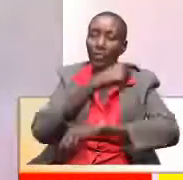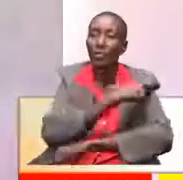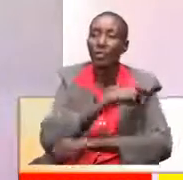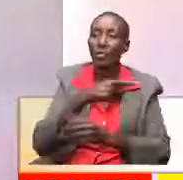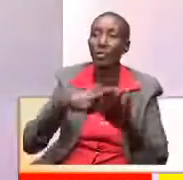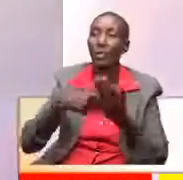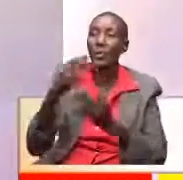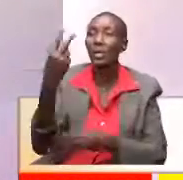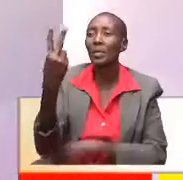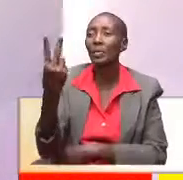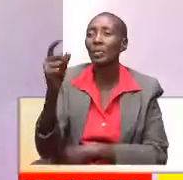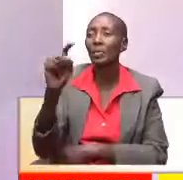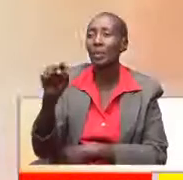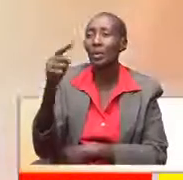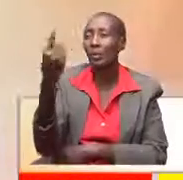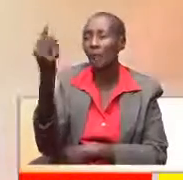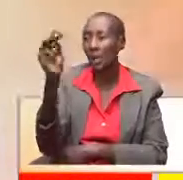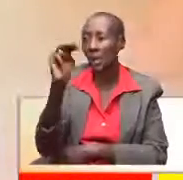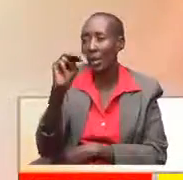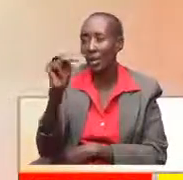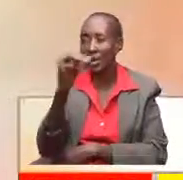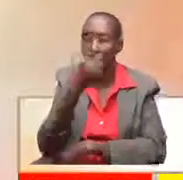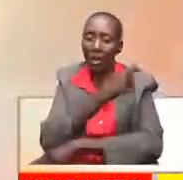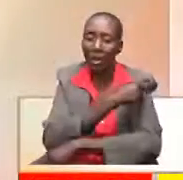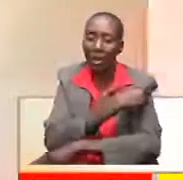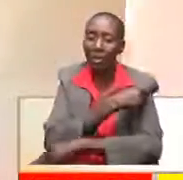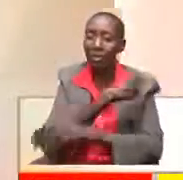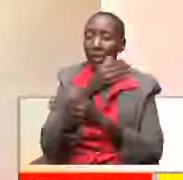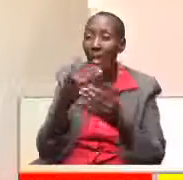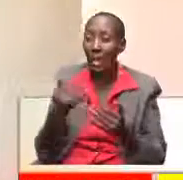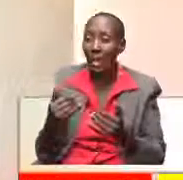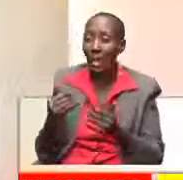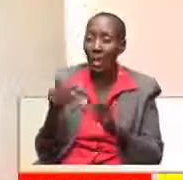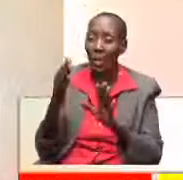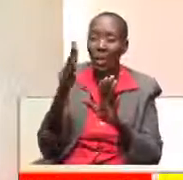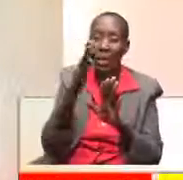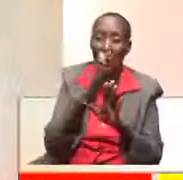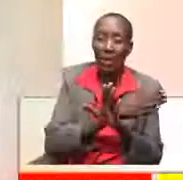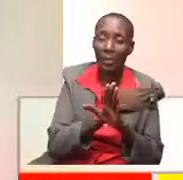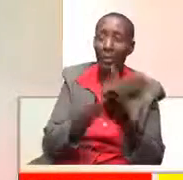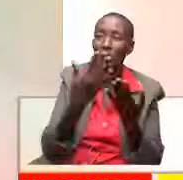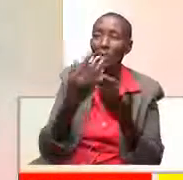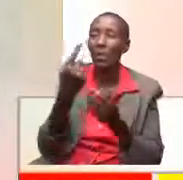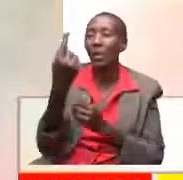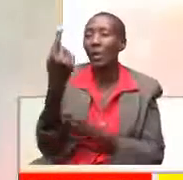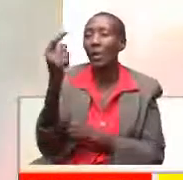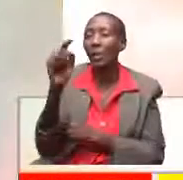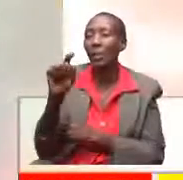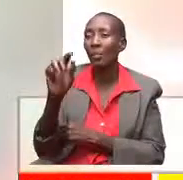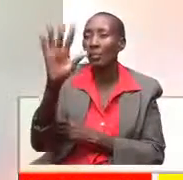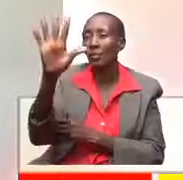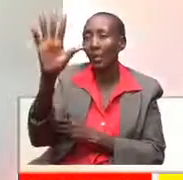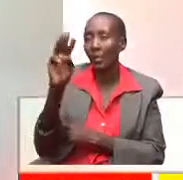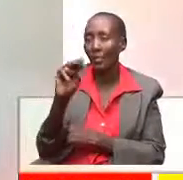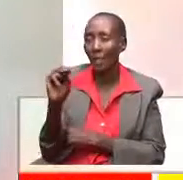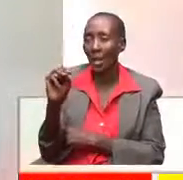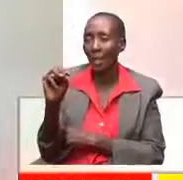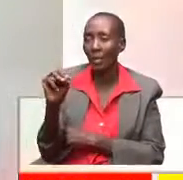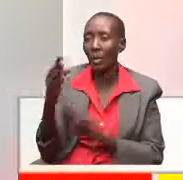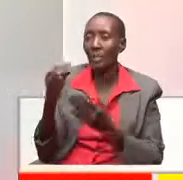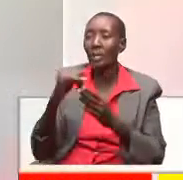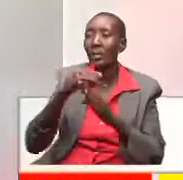milioni 2.1. Na hospitali hiyo ikaondolea deni la milioni 1.5, huku bima